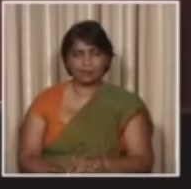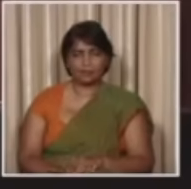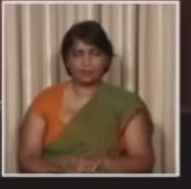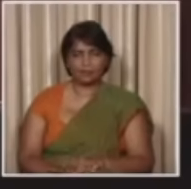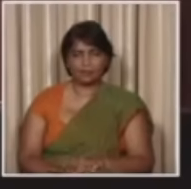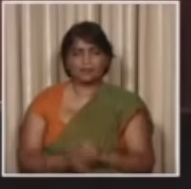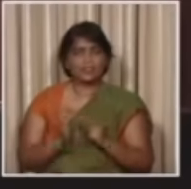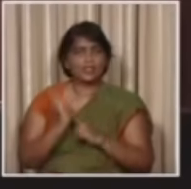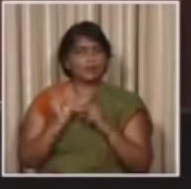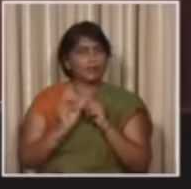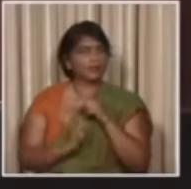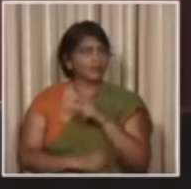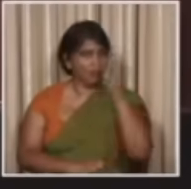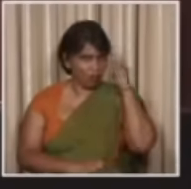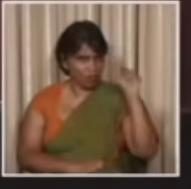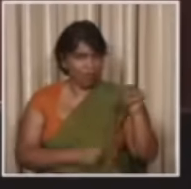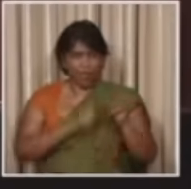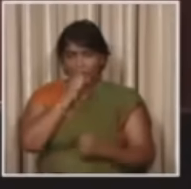අහන්නේ ප්‍රශ්නේ.